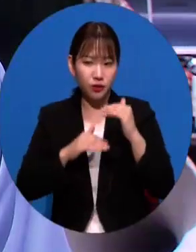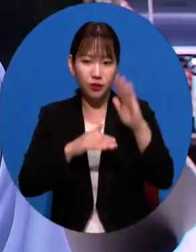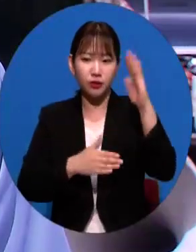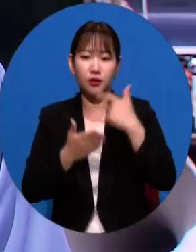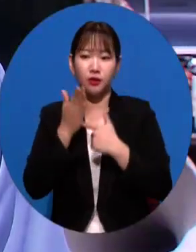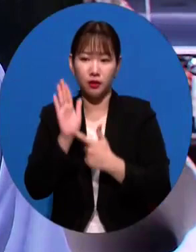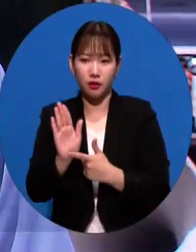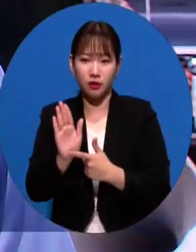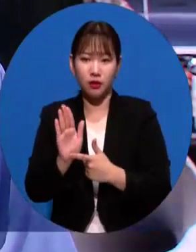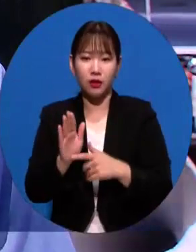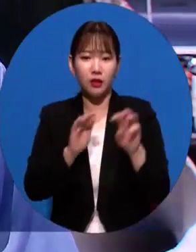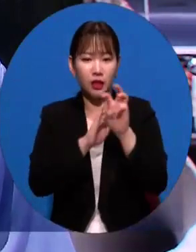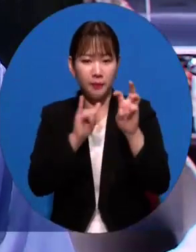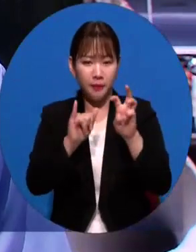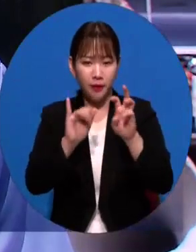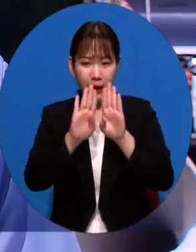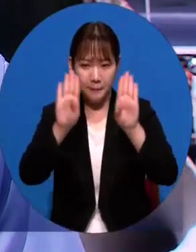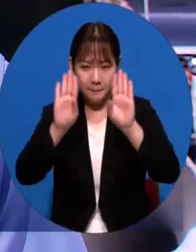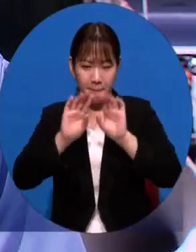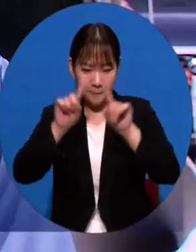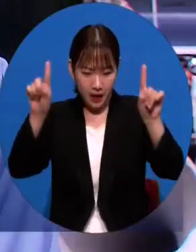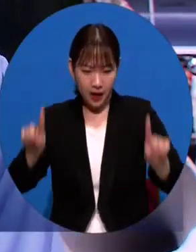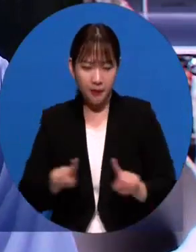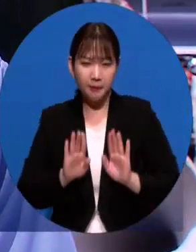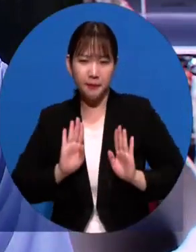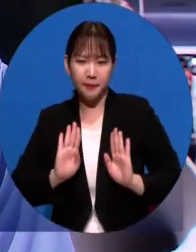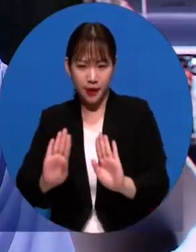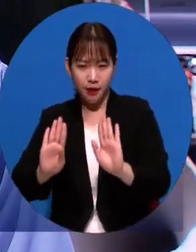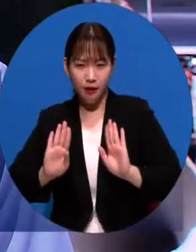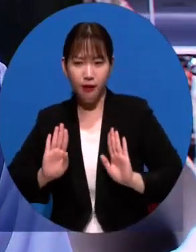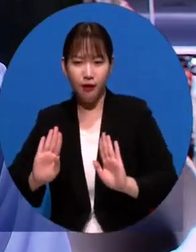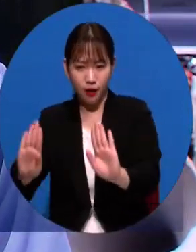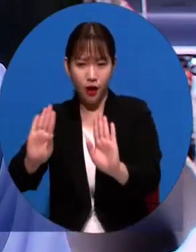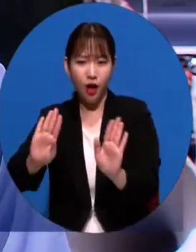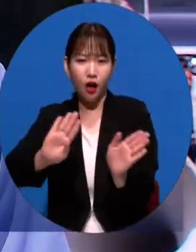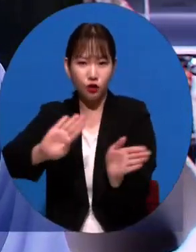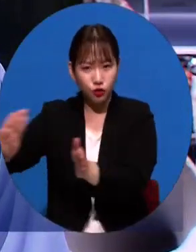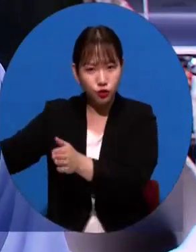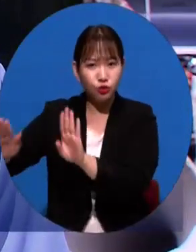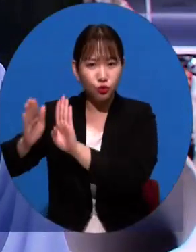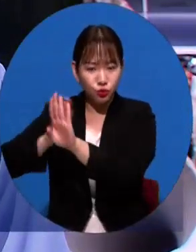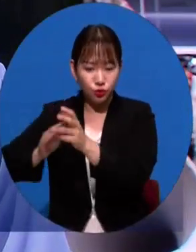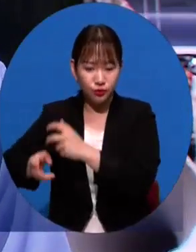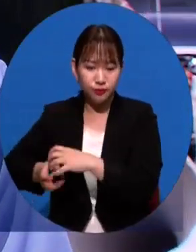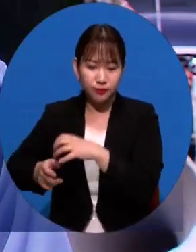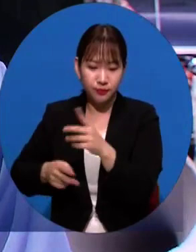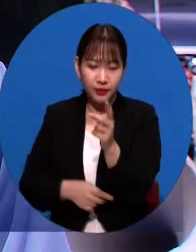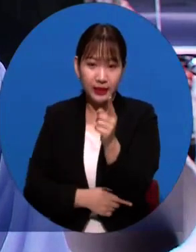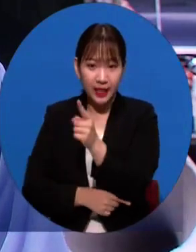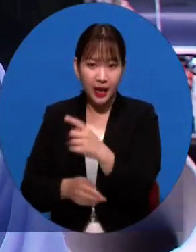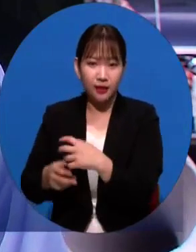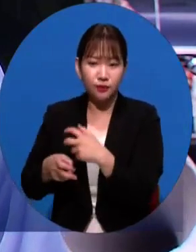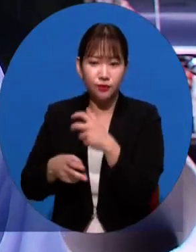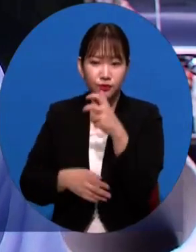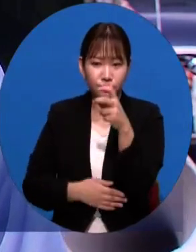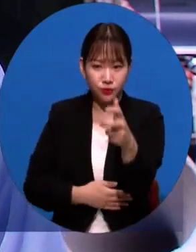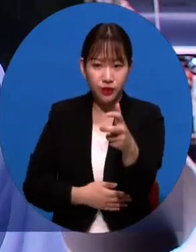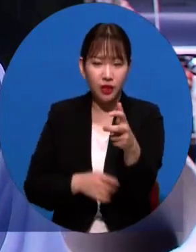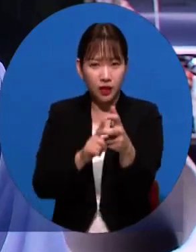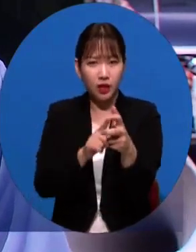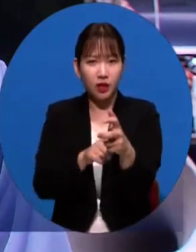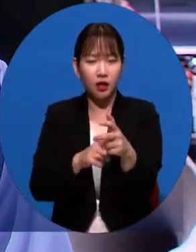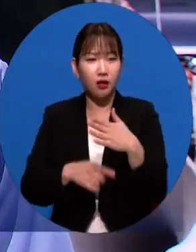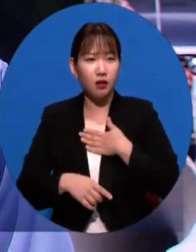한 30명이 방패를 들고 밀어서 지도를 가쪽으로 밀어버린 다음에 굴절차를 진입시켜서 굴절차는 저희들이 본 적이